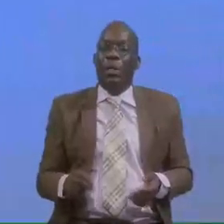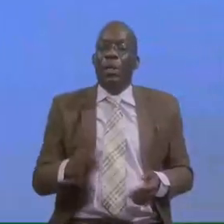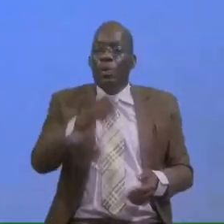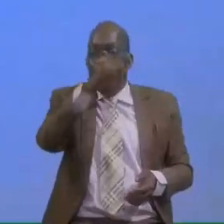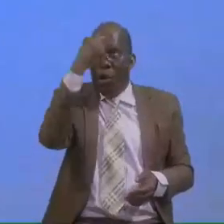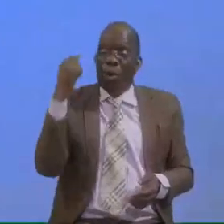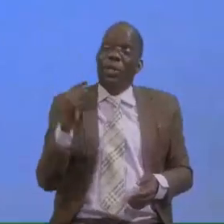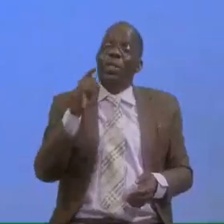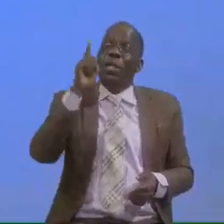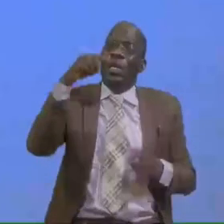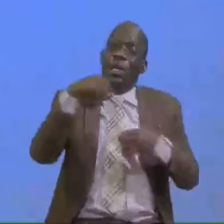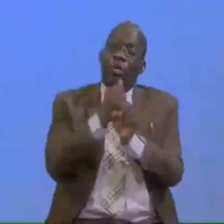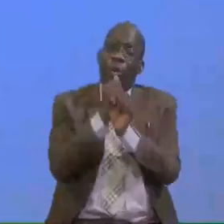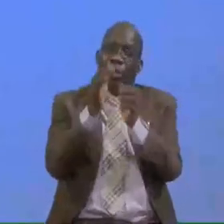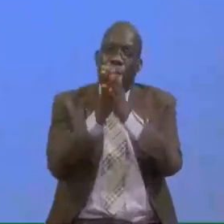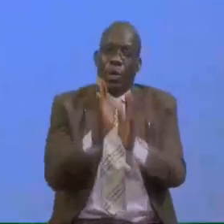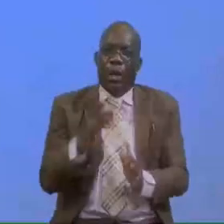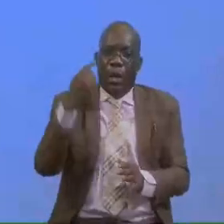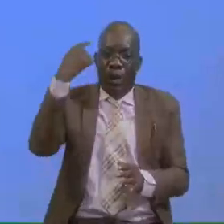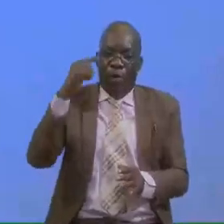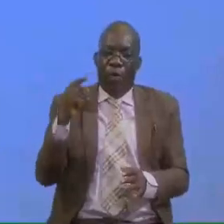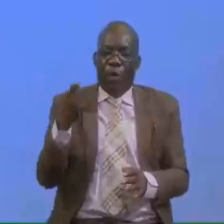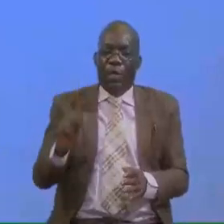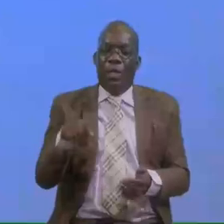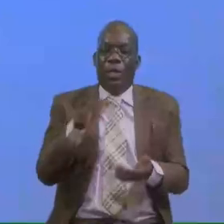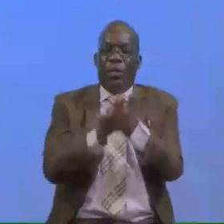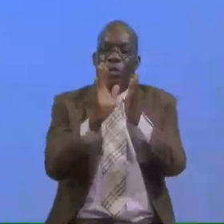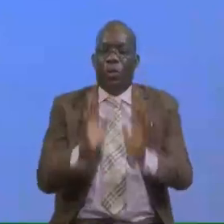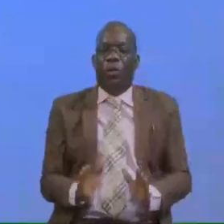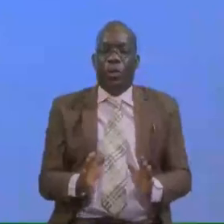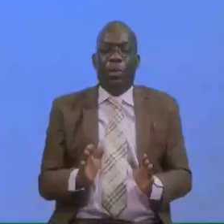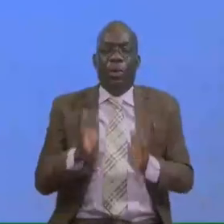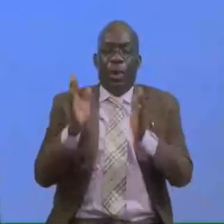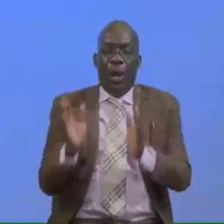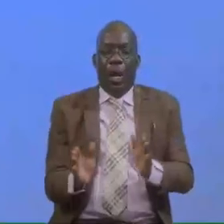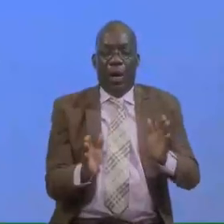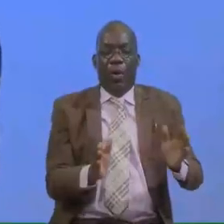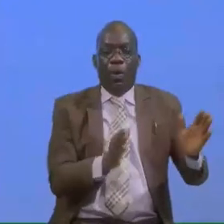Parce qu'il intercède pour les saints.